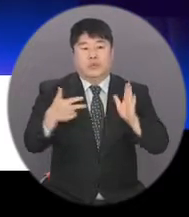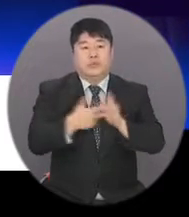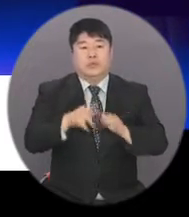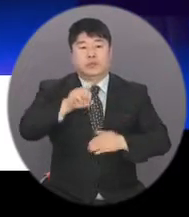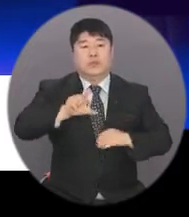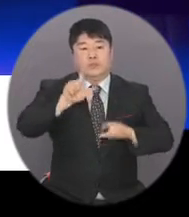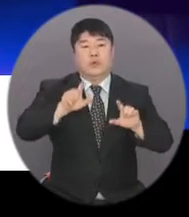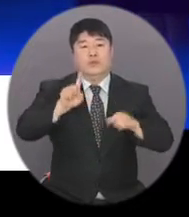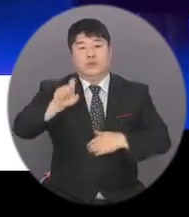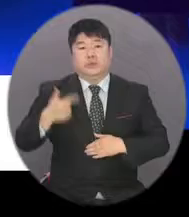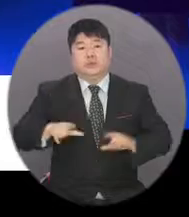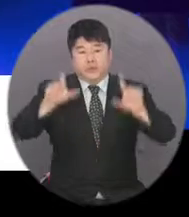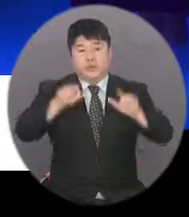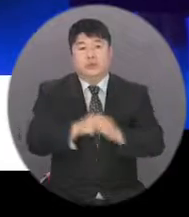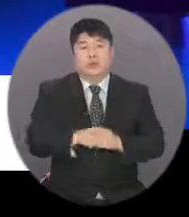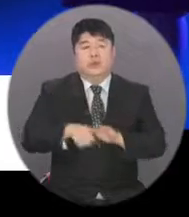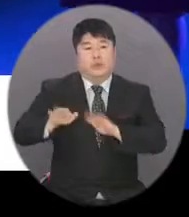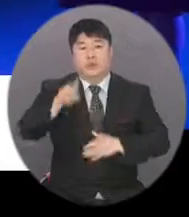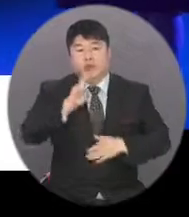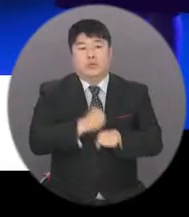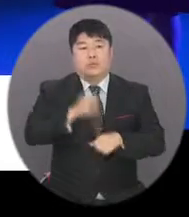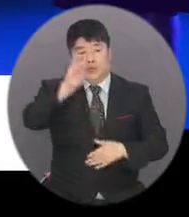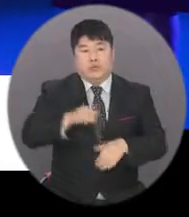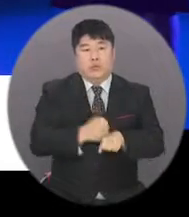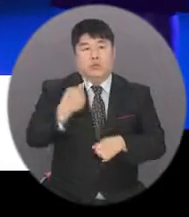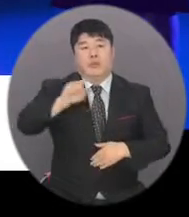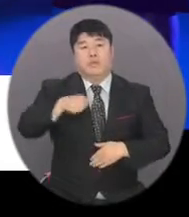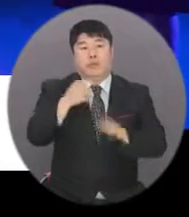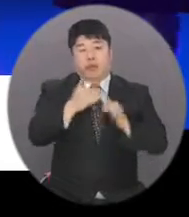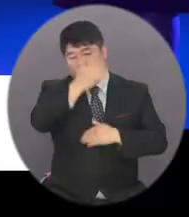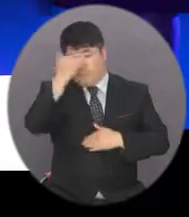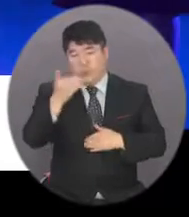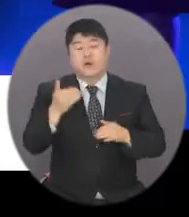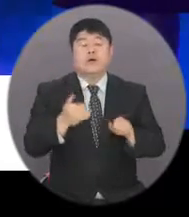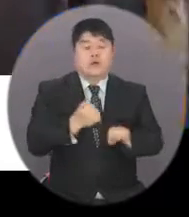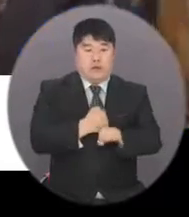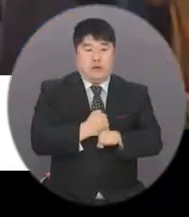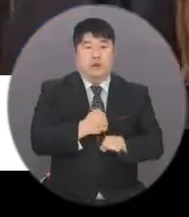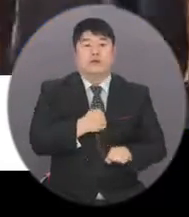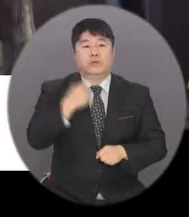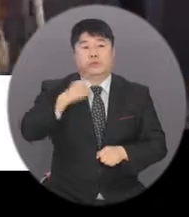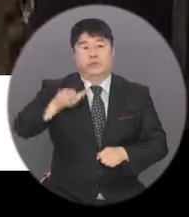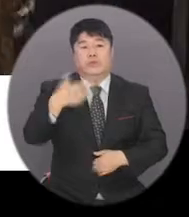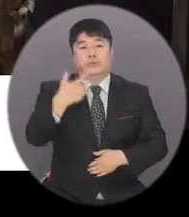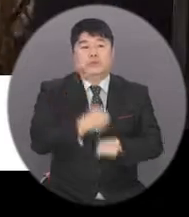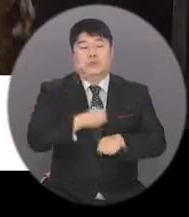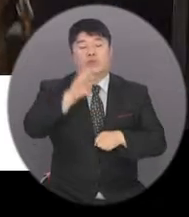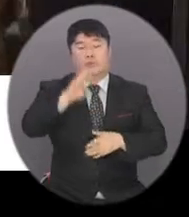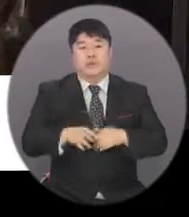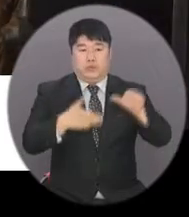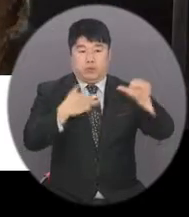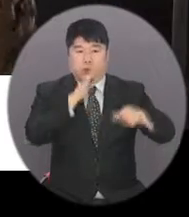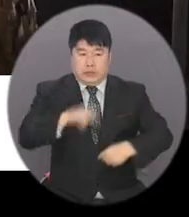15일과 16일 무대에 오른 뮤지컬 광주는 1,100여 명의 관람객이 찾아 1980년 광주와